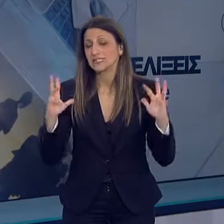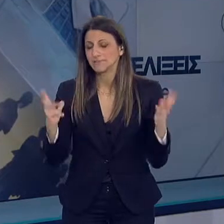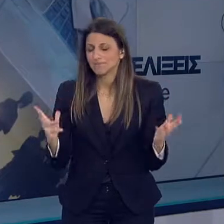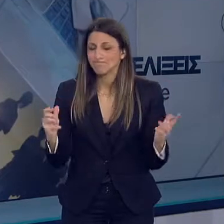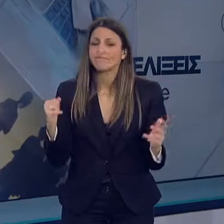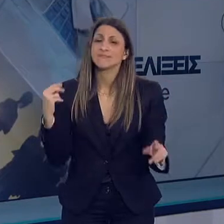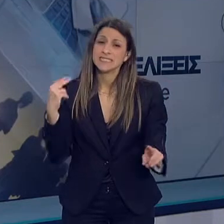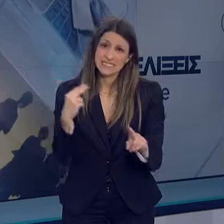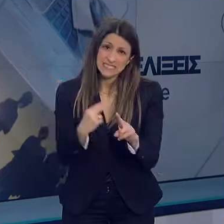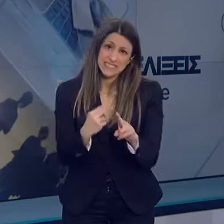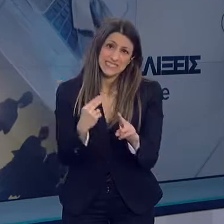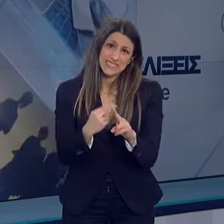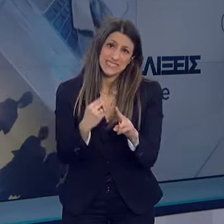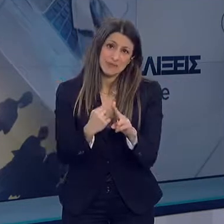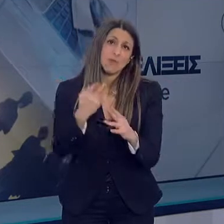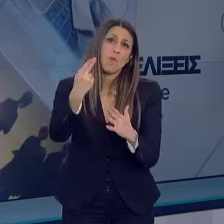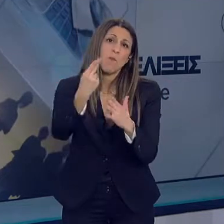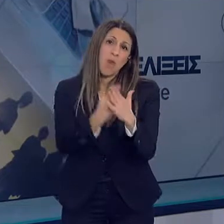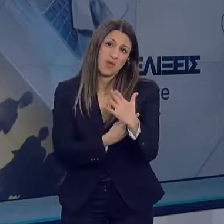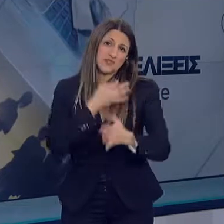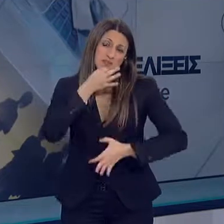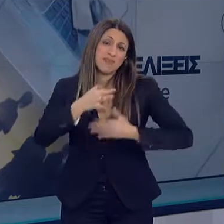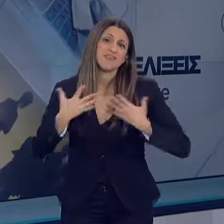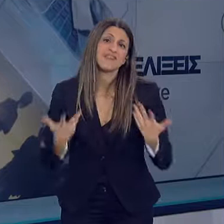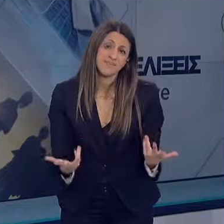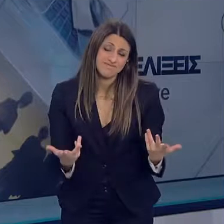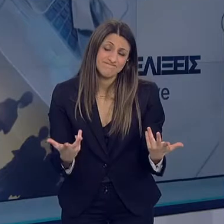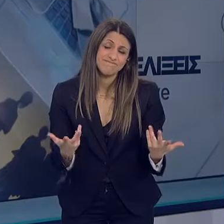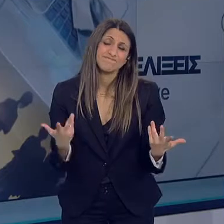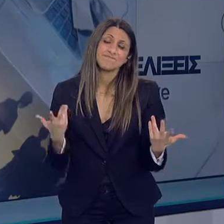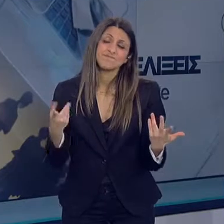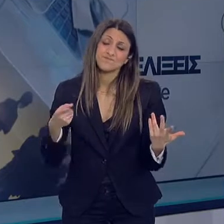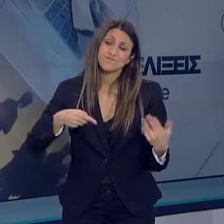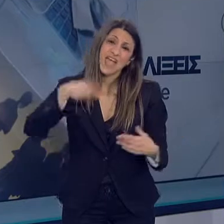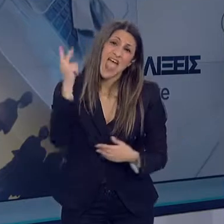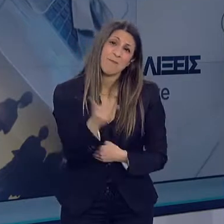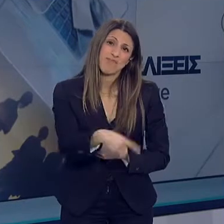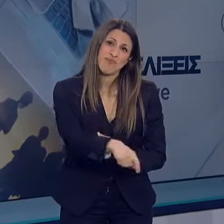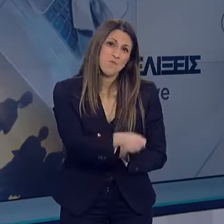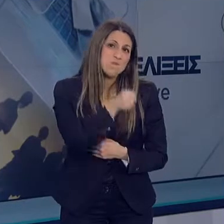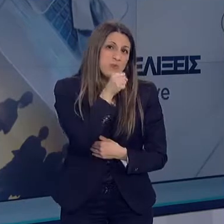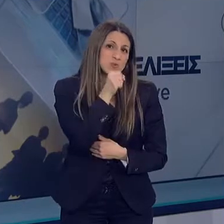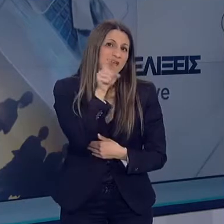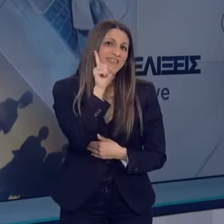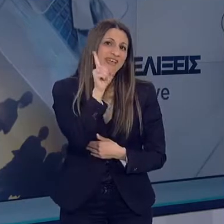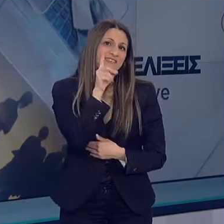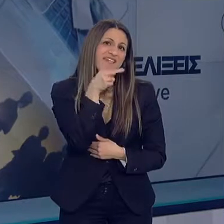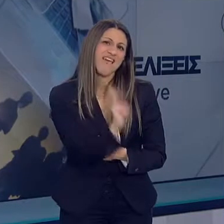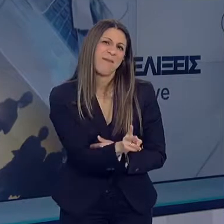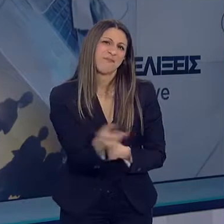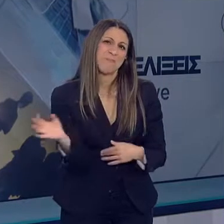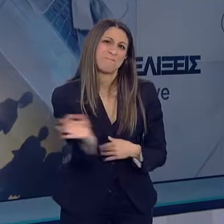είναι σημαντικό και το έχουμε πει πολλές φορές ότι περισσότερο από όλους κινδυνεύουν αυτοί οι ηλικιωμένοι. Εάν δεν